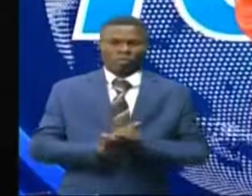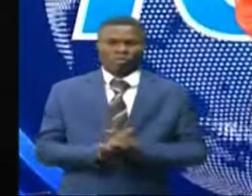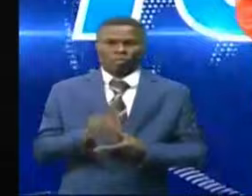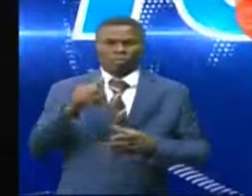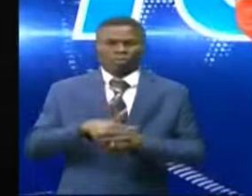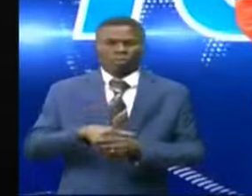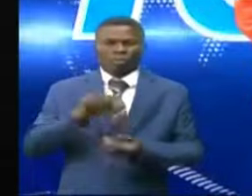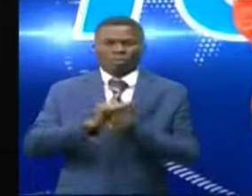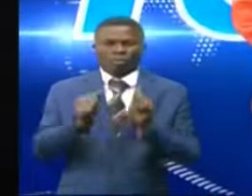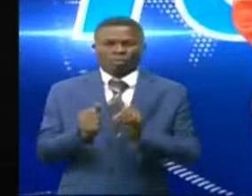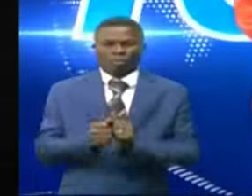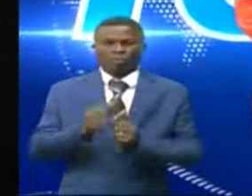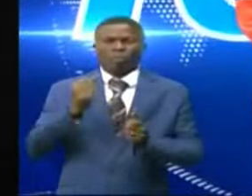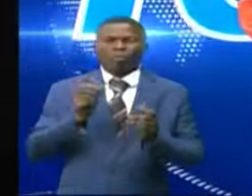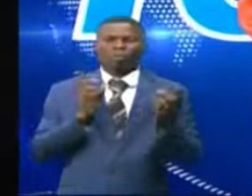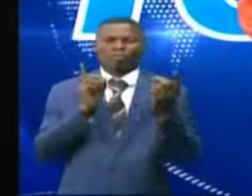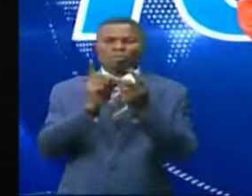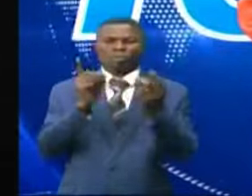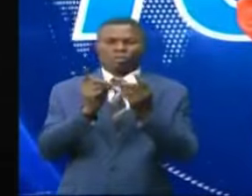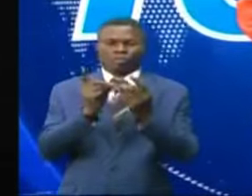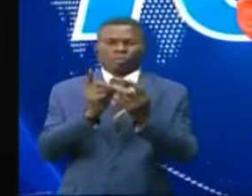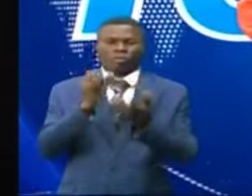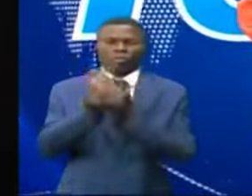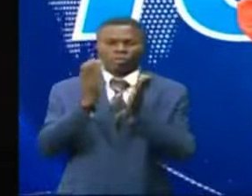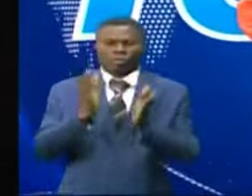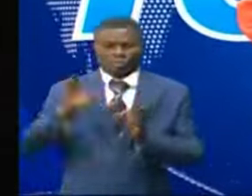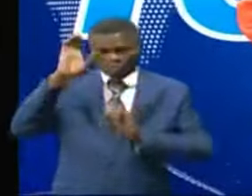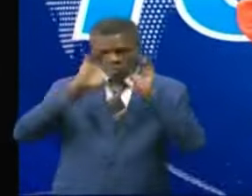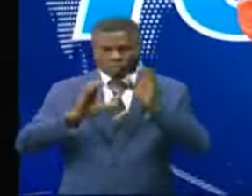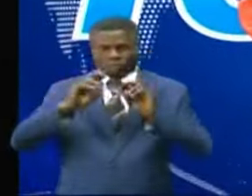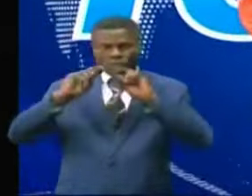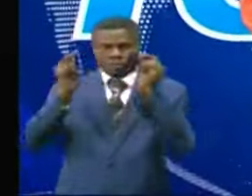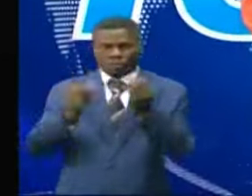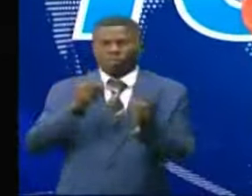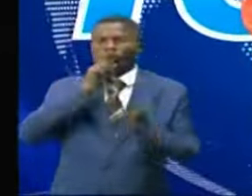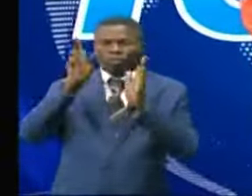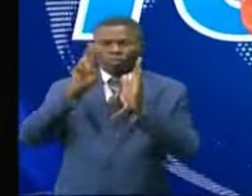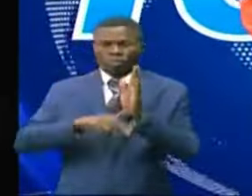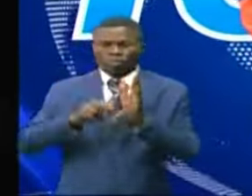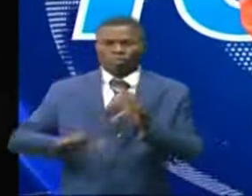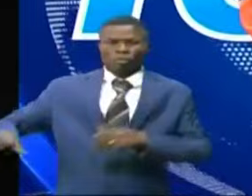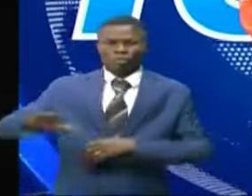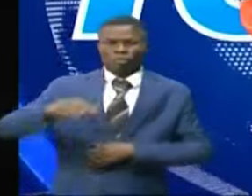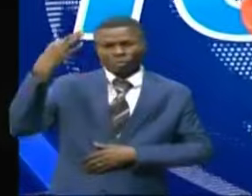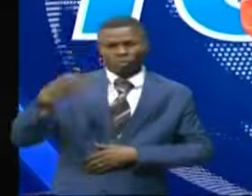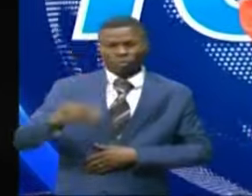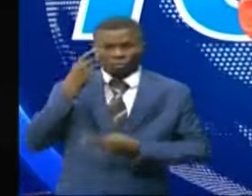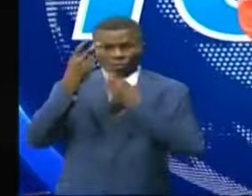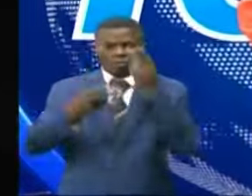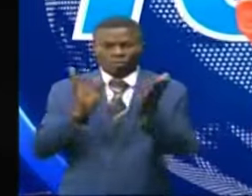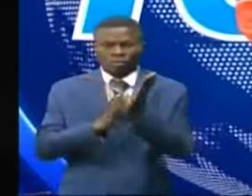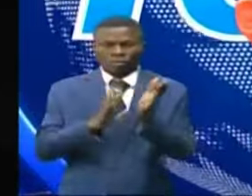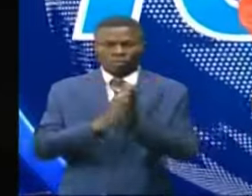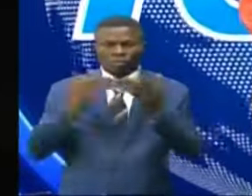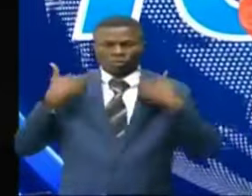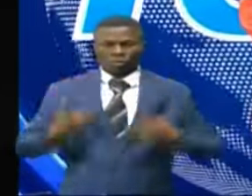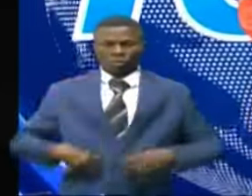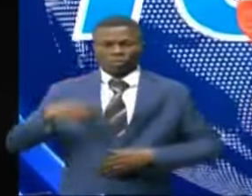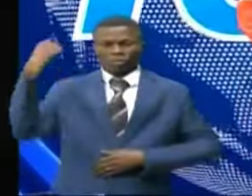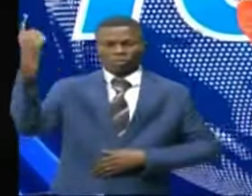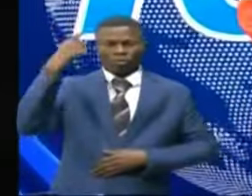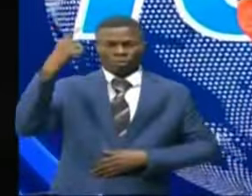extérieur. De la diplomatie scientifique, une délégation parlementaire de France visite l'école de santé publique de